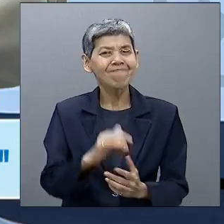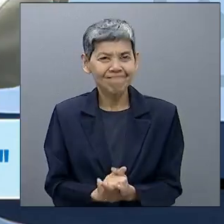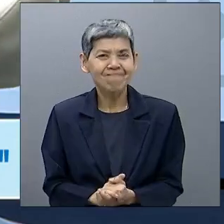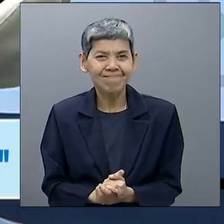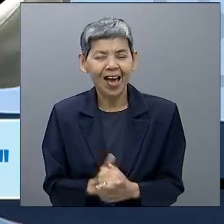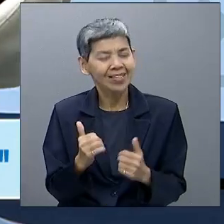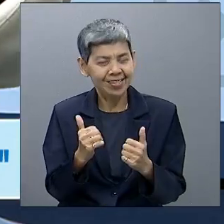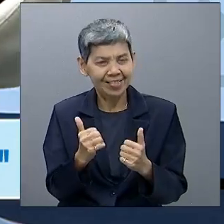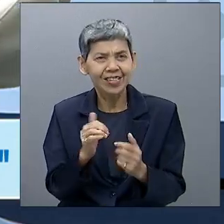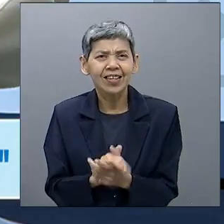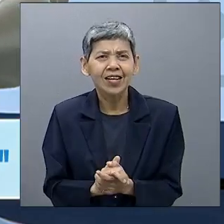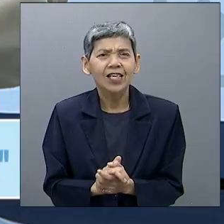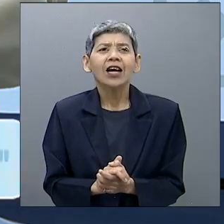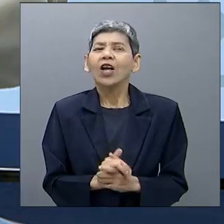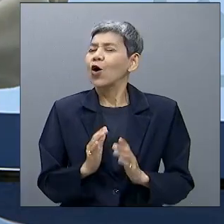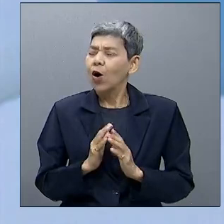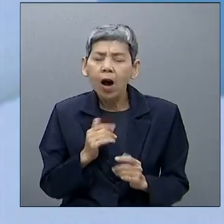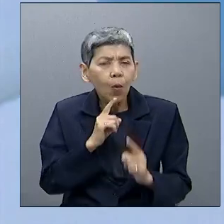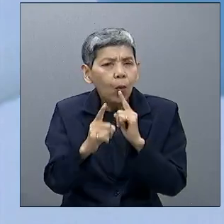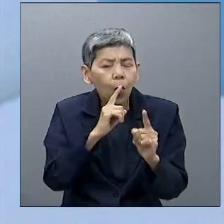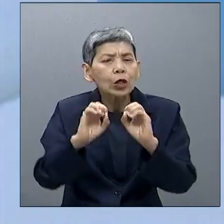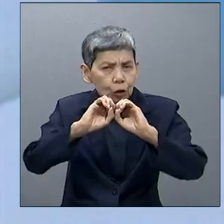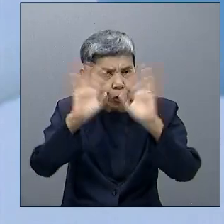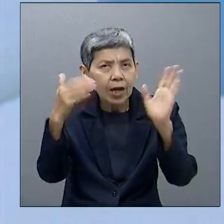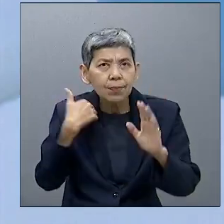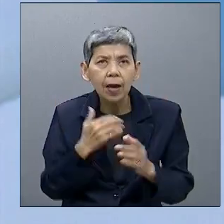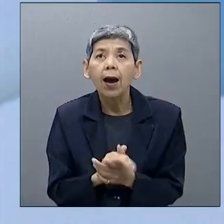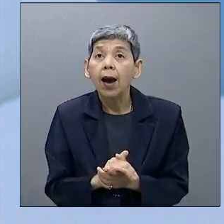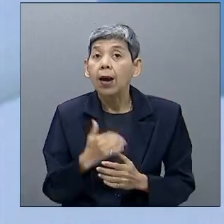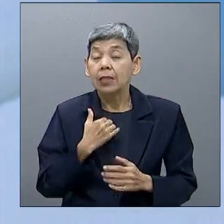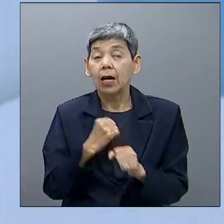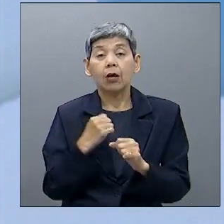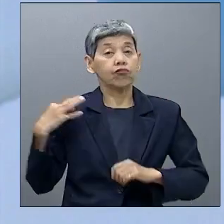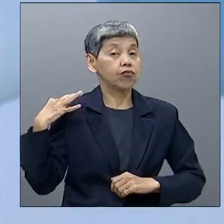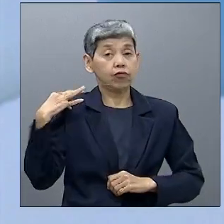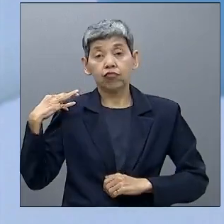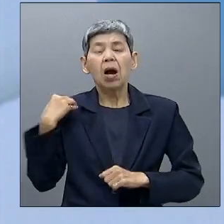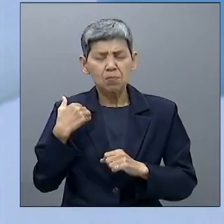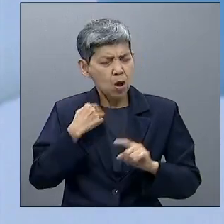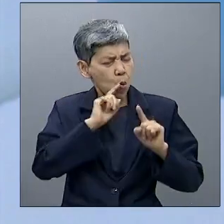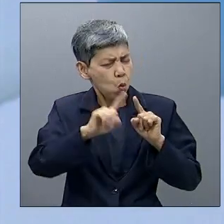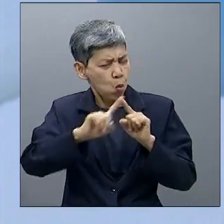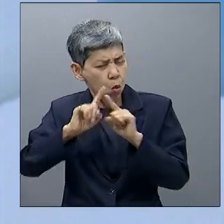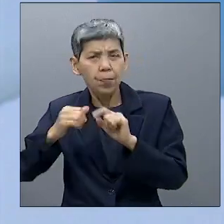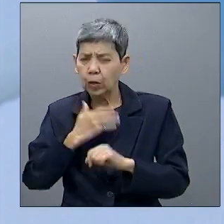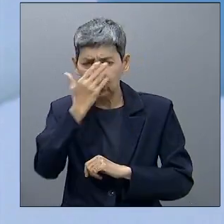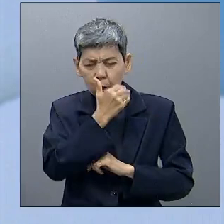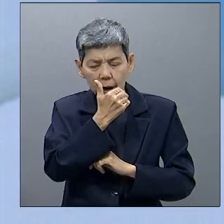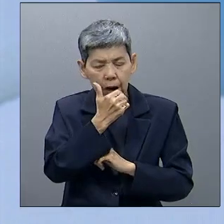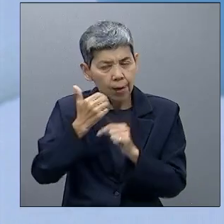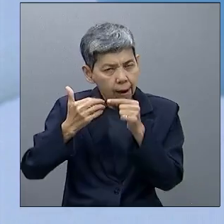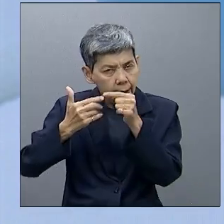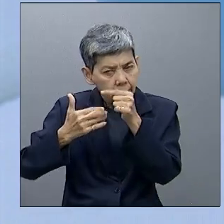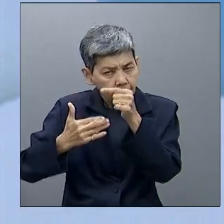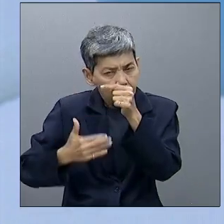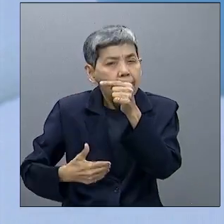ที ่ สละเวลามาร่วมพูดคุยทำให้เราได้เห็นมุมมองเลยนะคะว่าจริงๆแล้วการประกวดนางงามเนี่ยมันมีมากกว่าเรื่องของความสวยงามภายนอกแต่เ